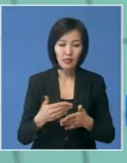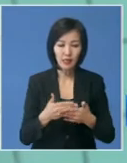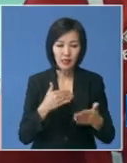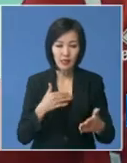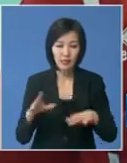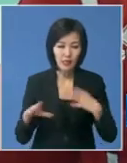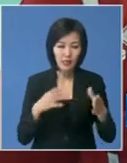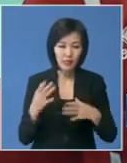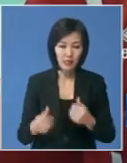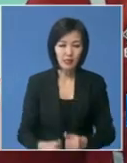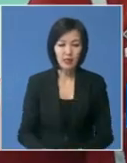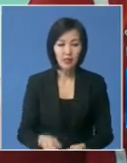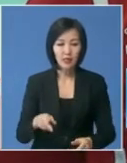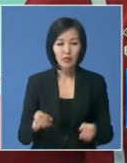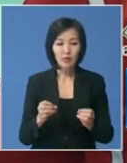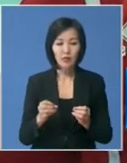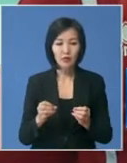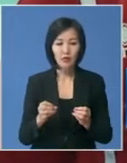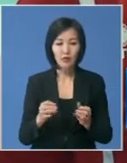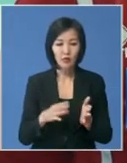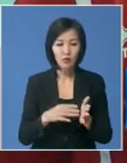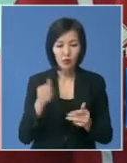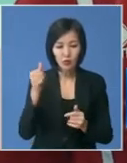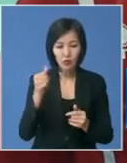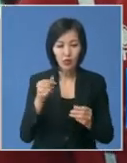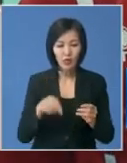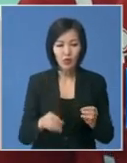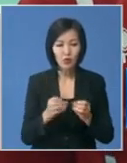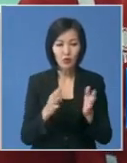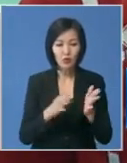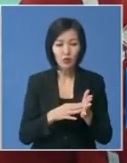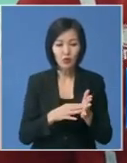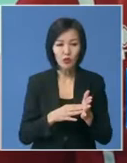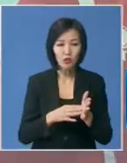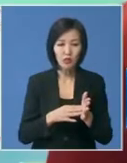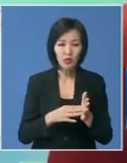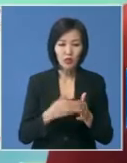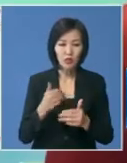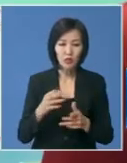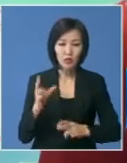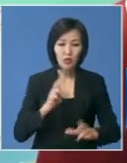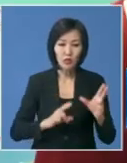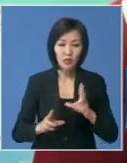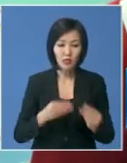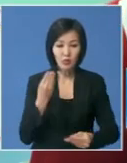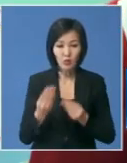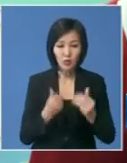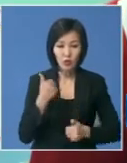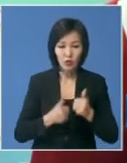саналады. 2019 жылы университет болып жатыр, соған жолдамамыз. Мына жарыс менің